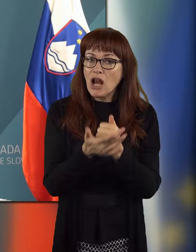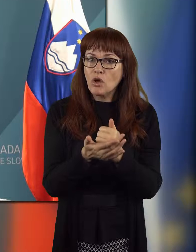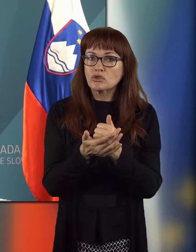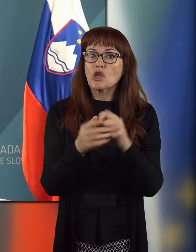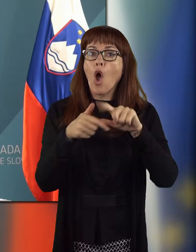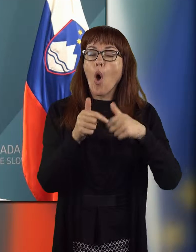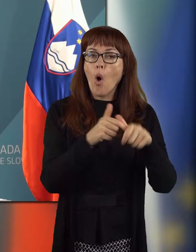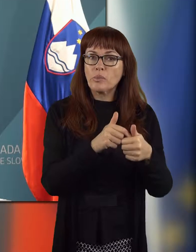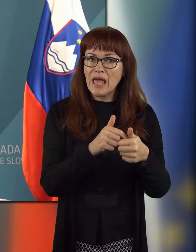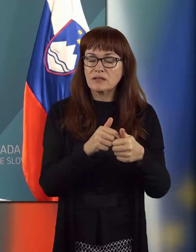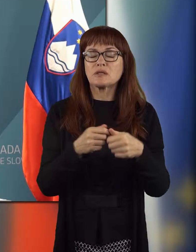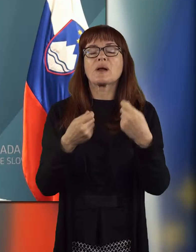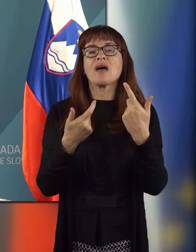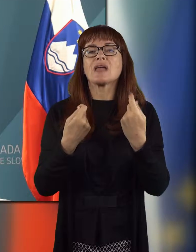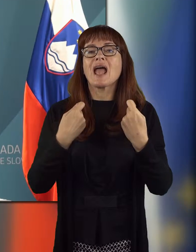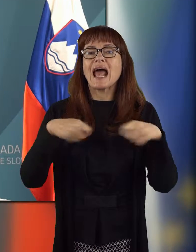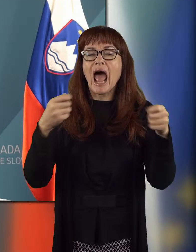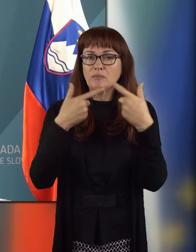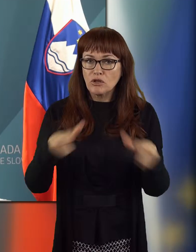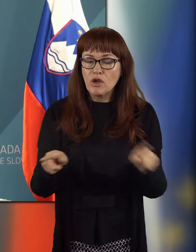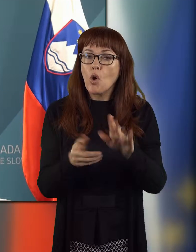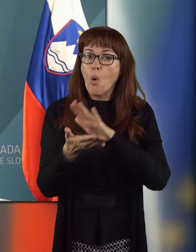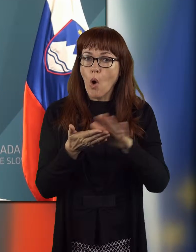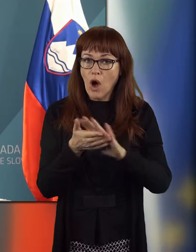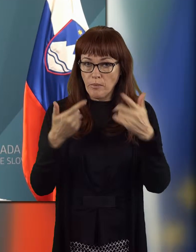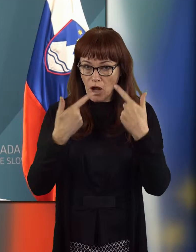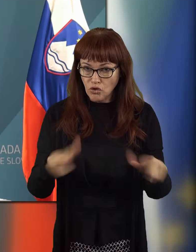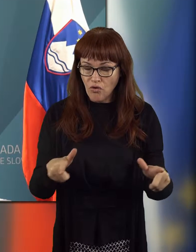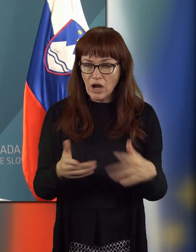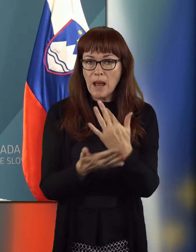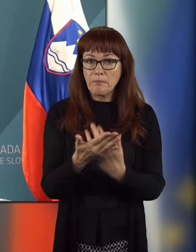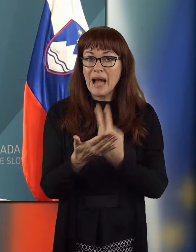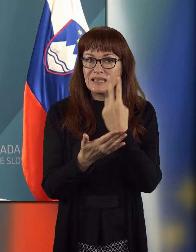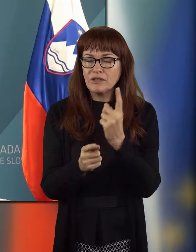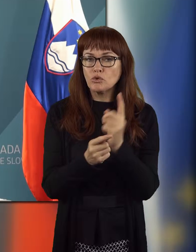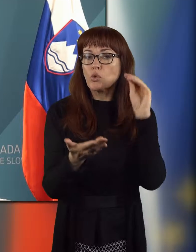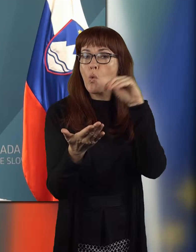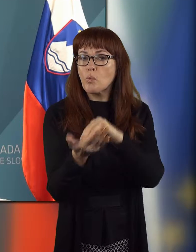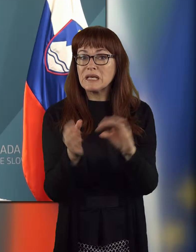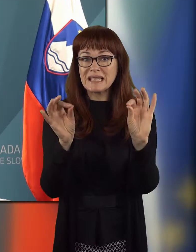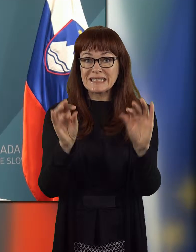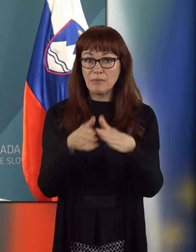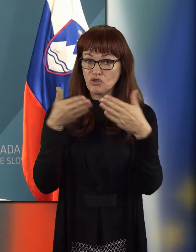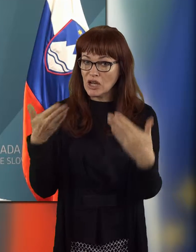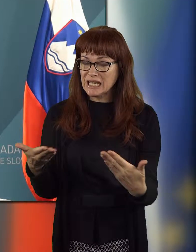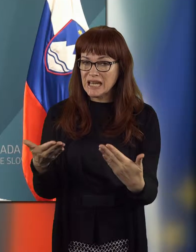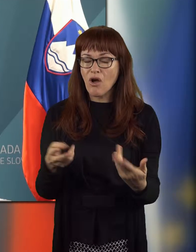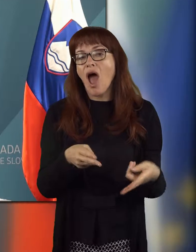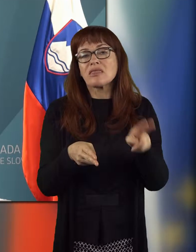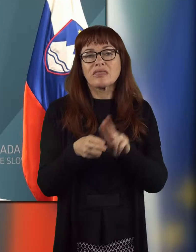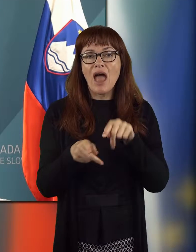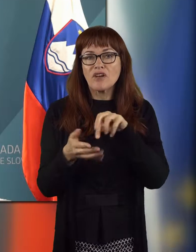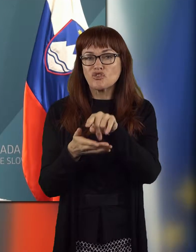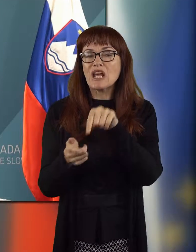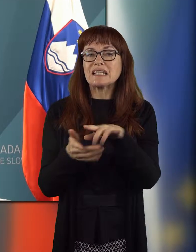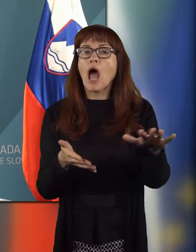Republiki Sloveniji, torej gradbeno dovoljenje in pa uporabno dovoljenje. Predviden je tudi vpis v zemljiško knjigo,